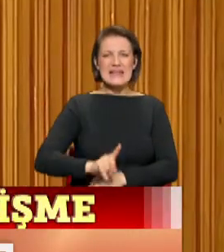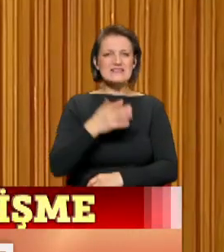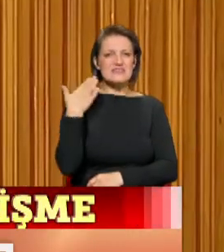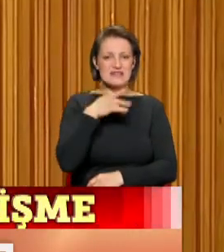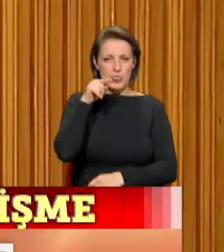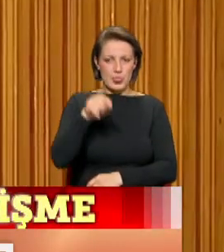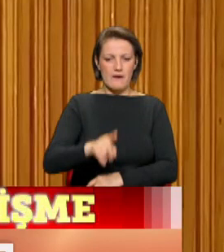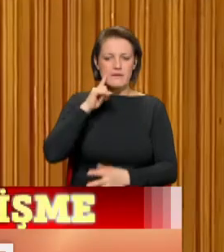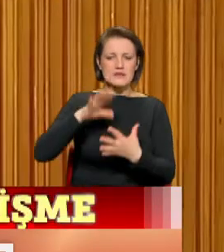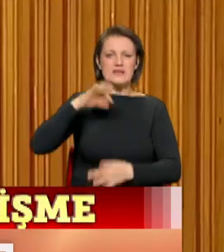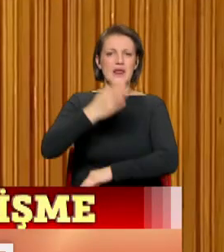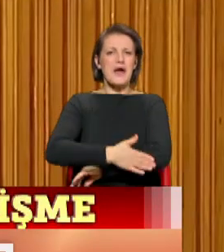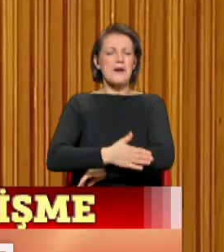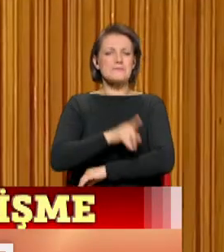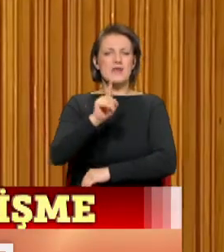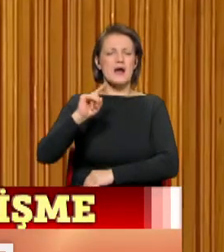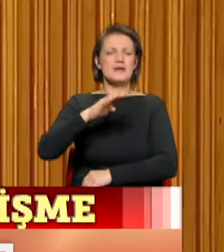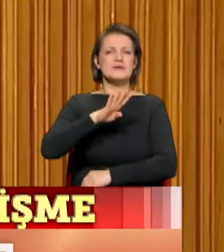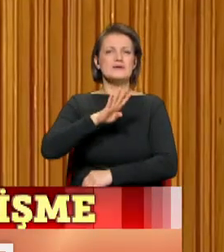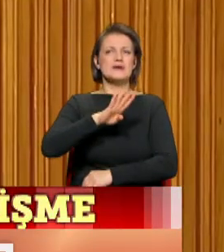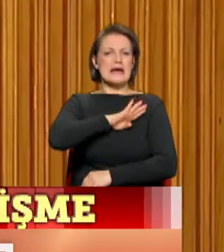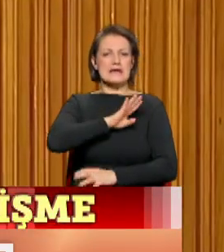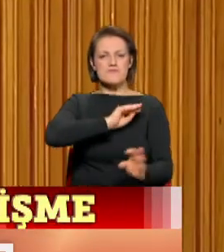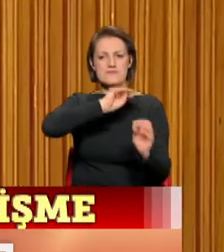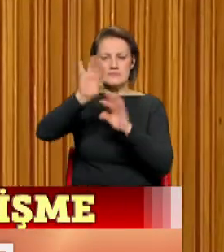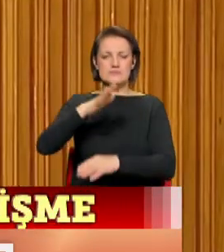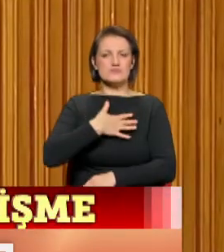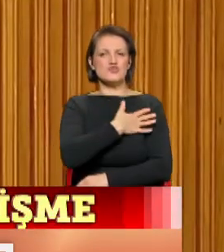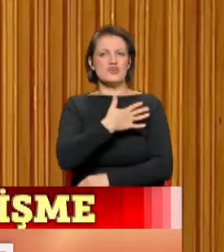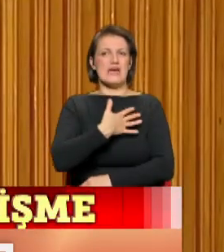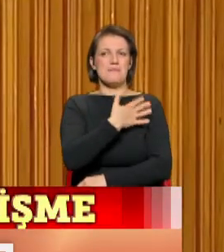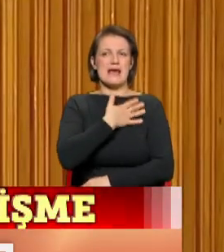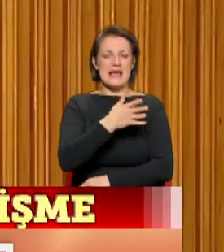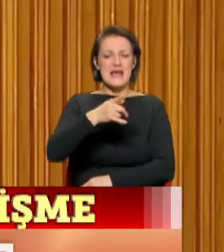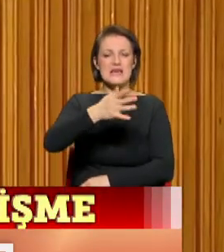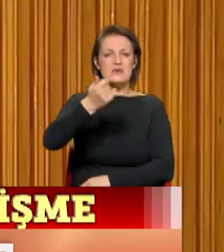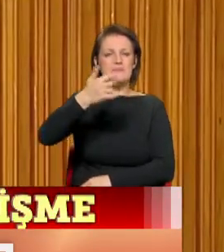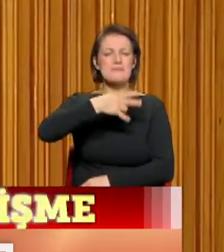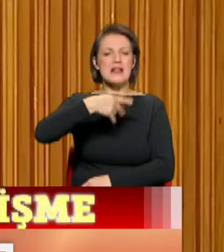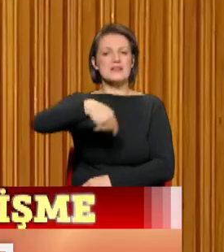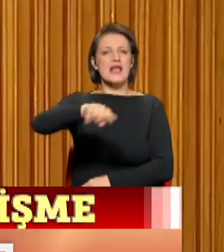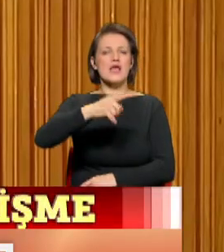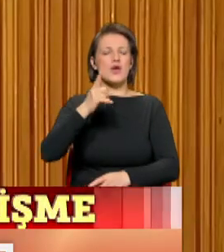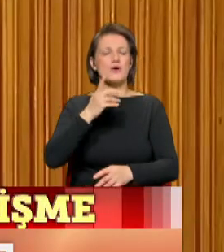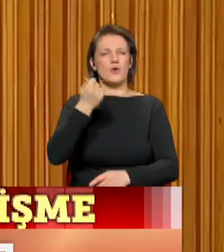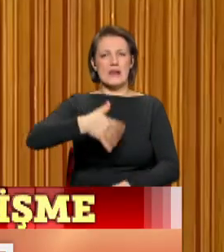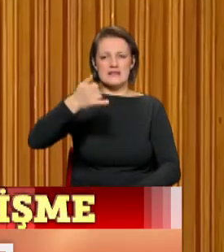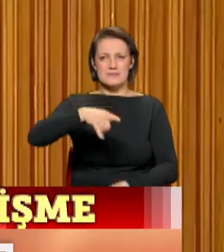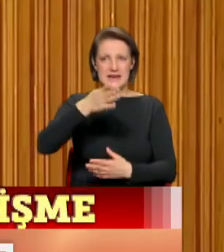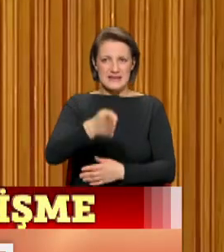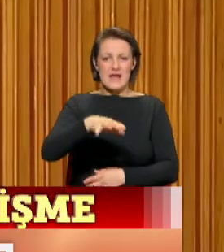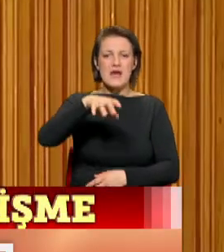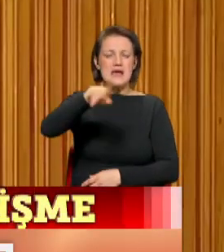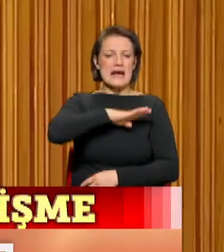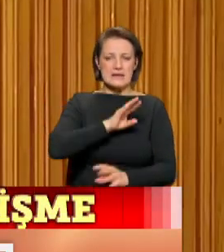fırsatta insani yardımların ulaşmasını sağlamak, Cumhuriyet Halk Partili yerel yönetimlerin insani yardımlarını